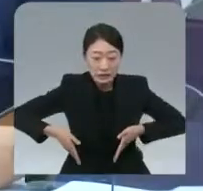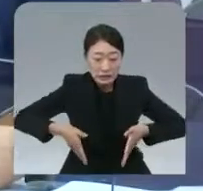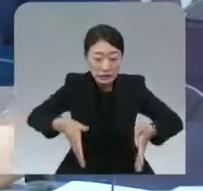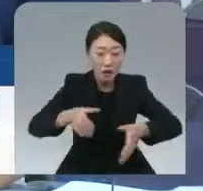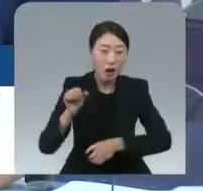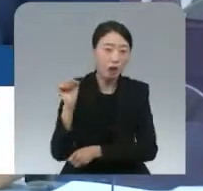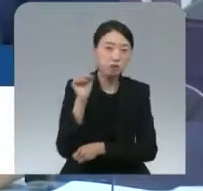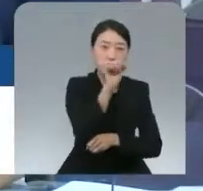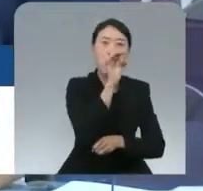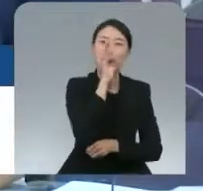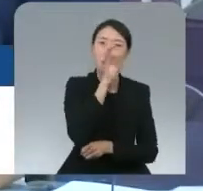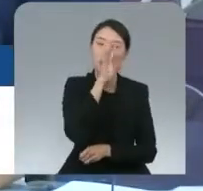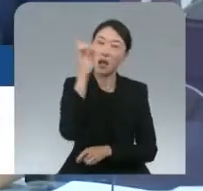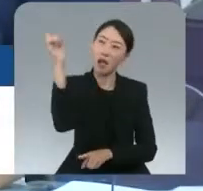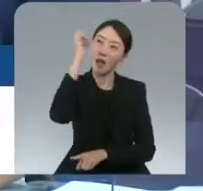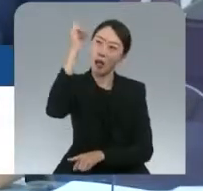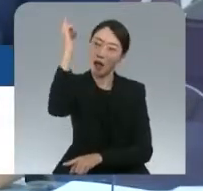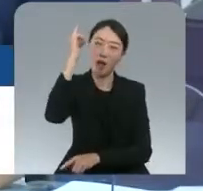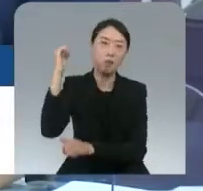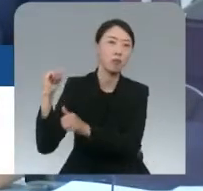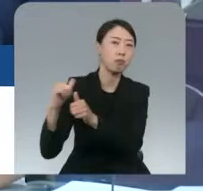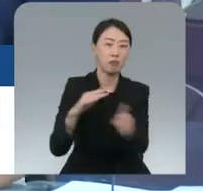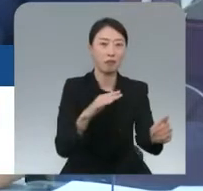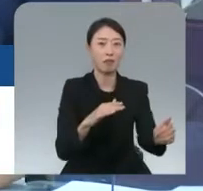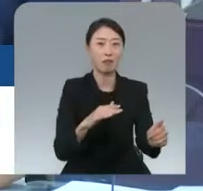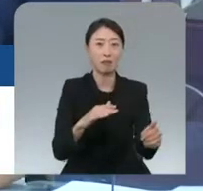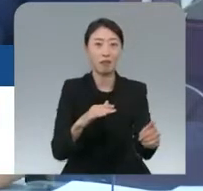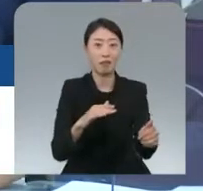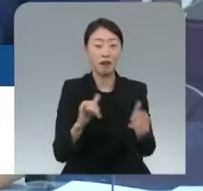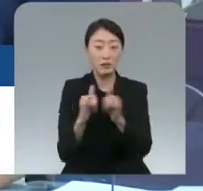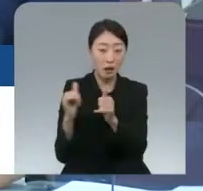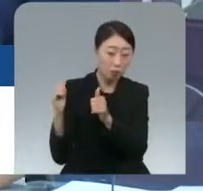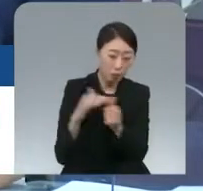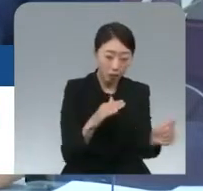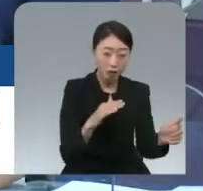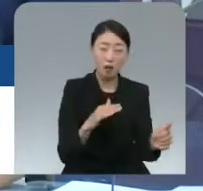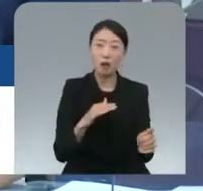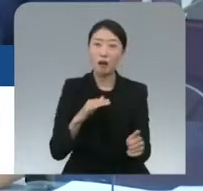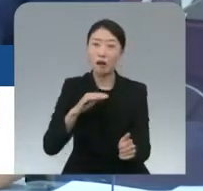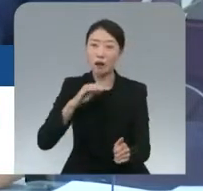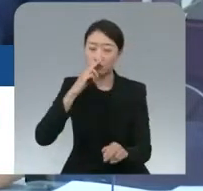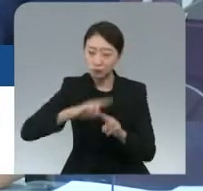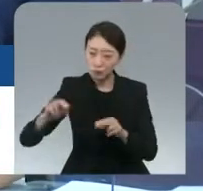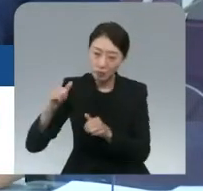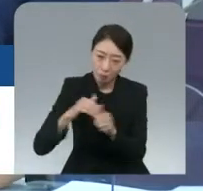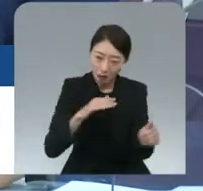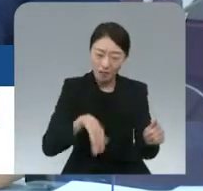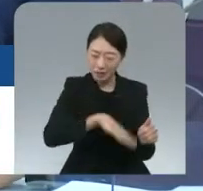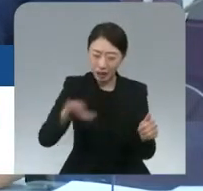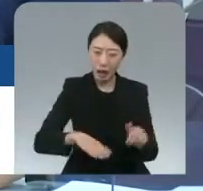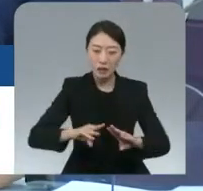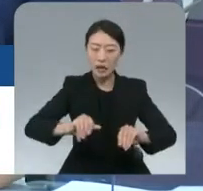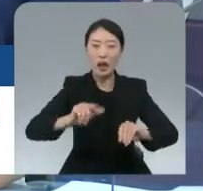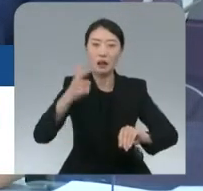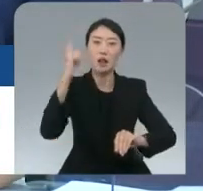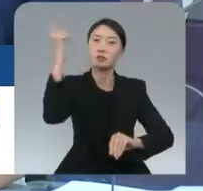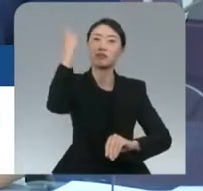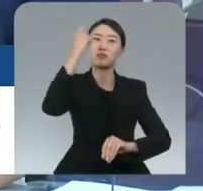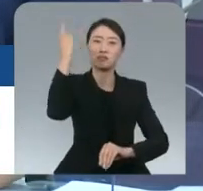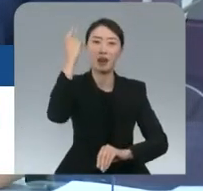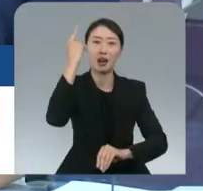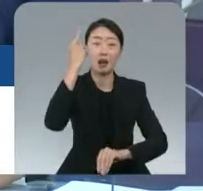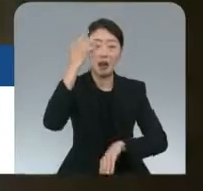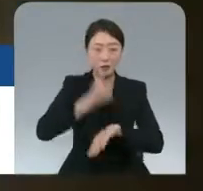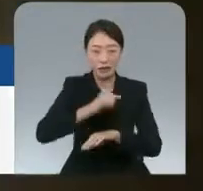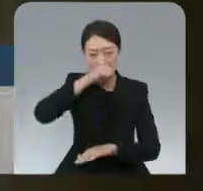dengan cepat dilakukan saat pertama kali ditempatkan di Korea Selatan pada 2017 ratusan demonstran menentang keras penempatan tersebut